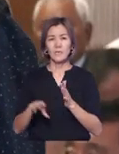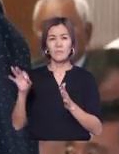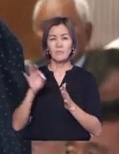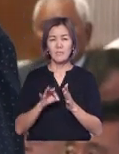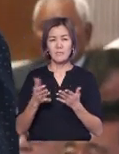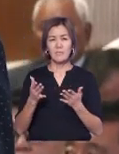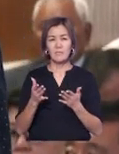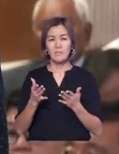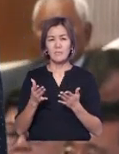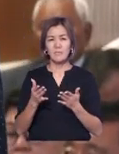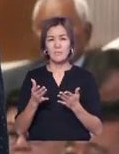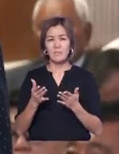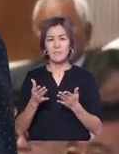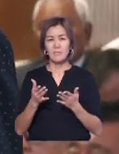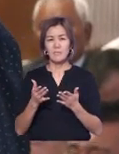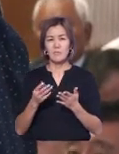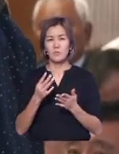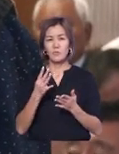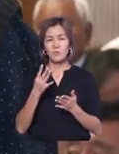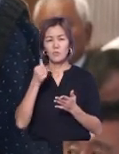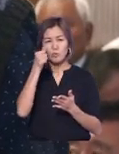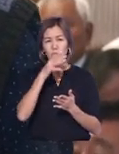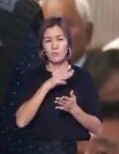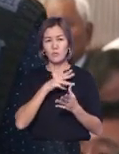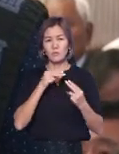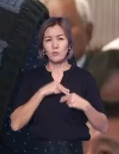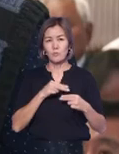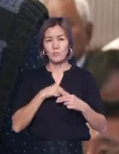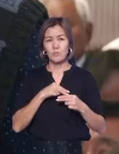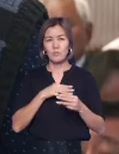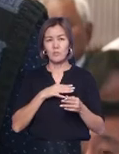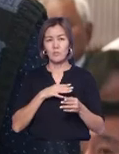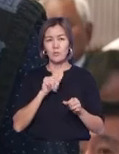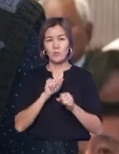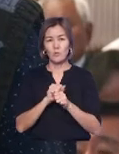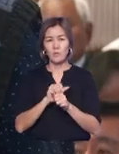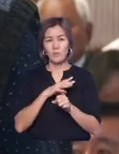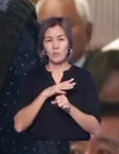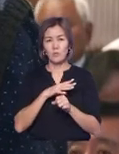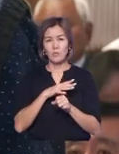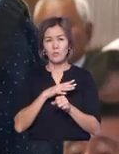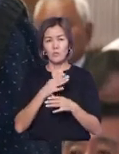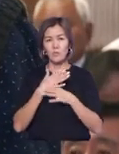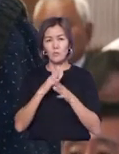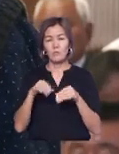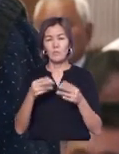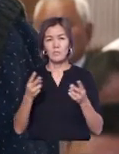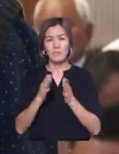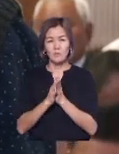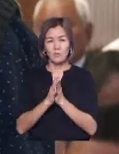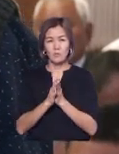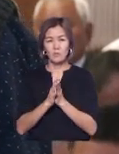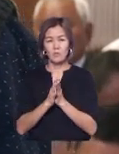қалған құрылысты. 3-4 жыл болды, сол құрылыс орнынан қозғалмай тұр. Соған бір көмек берсеңіз, сол құрылысты